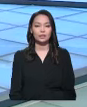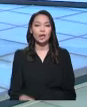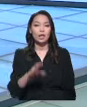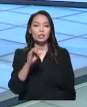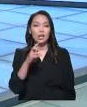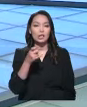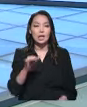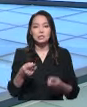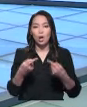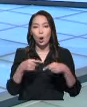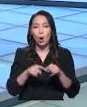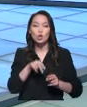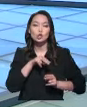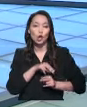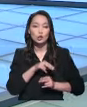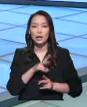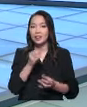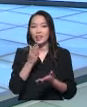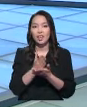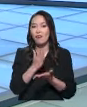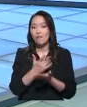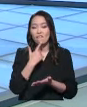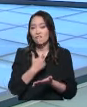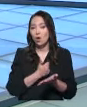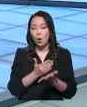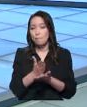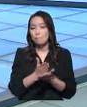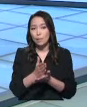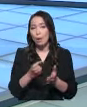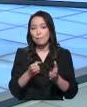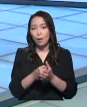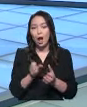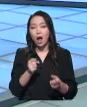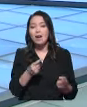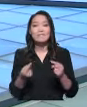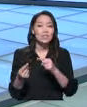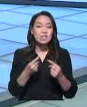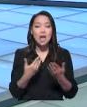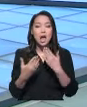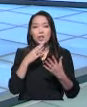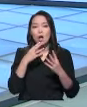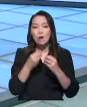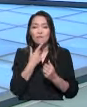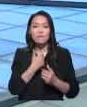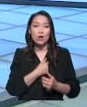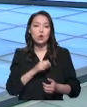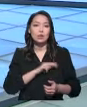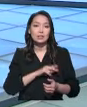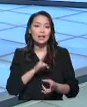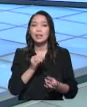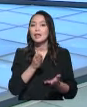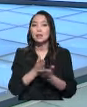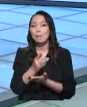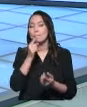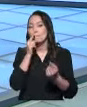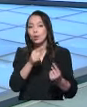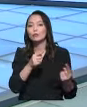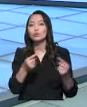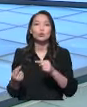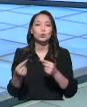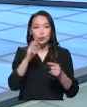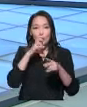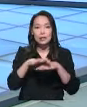Шанхайская организация сотрудничества не является военно-политическим блоком, а взаимодействие в военной сфере не направлено против других стран.